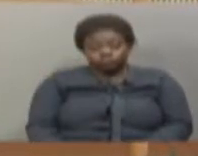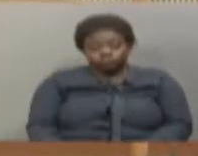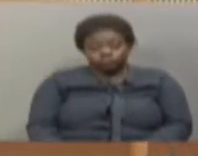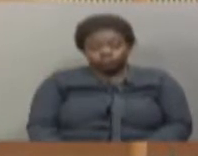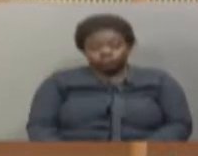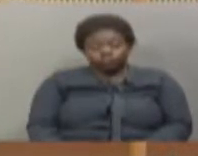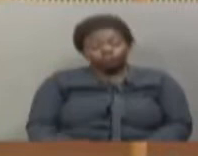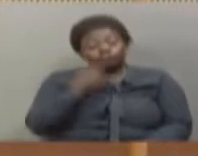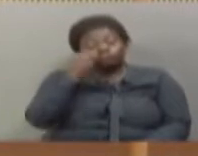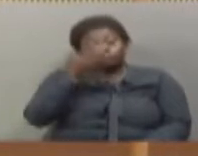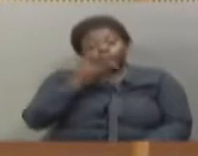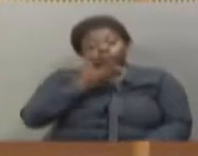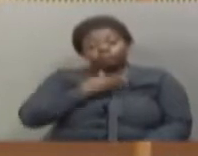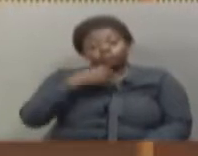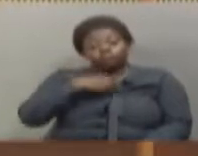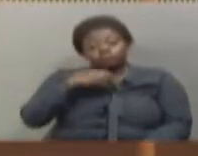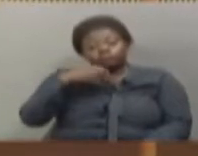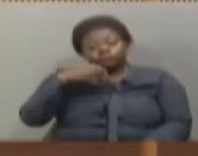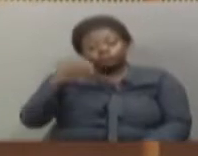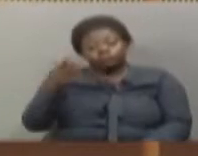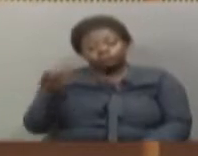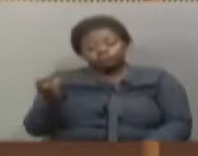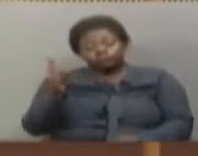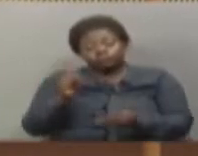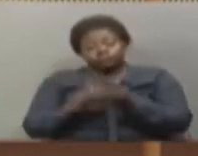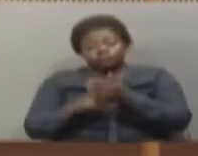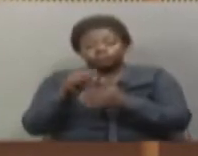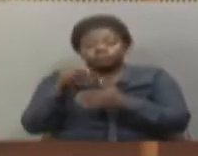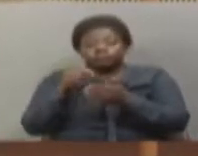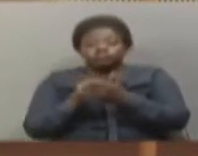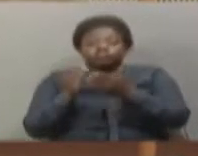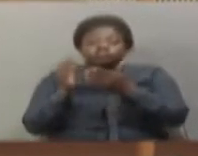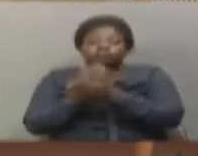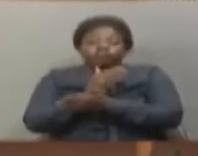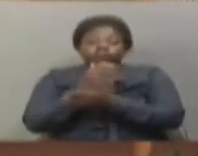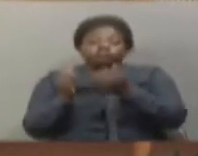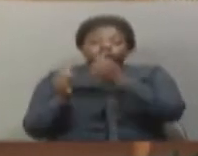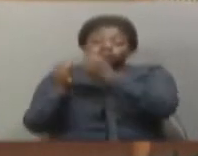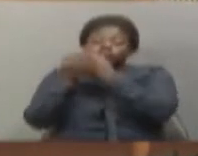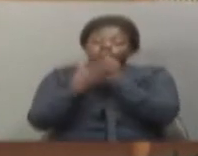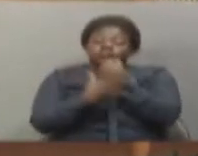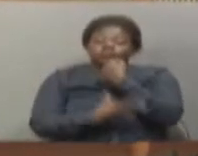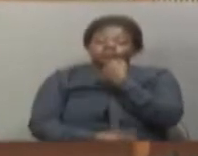Abalina ssente muddire ssente zammwe muzigabane n'abaavu.